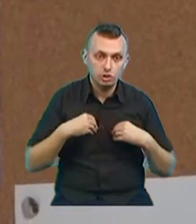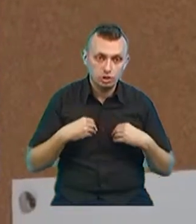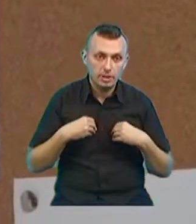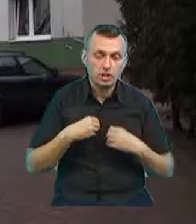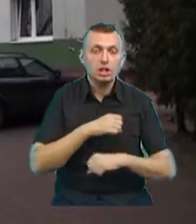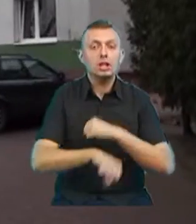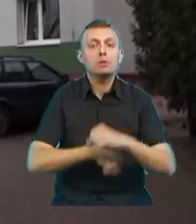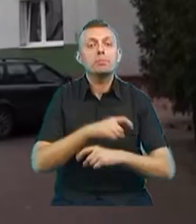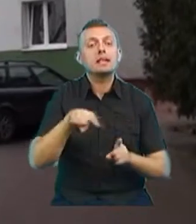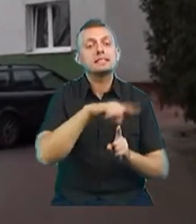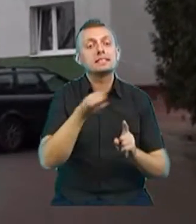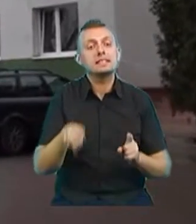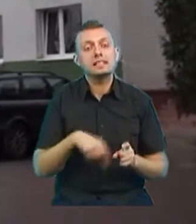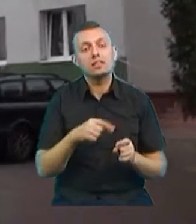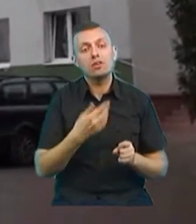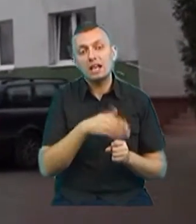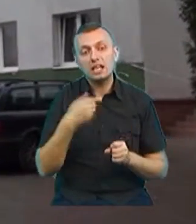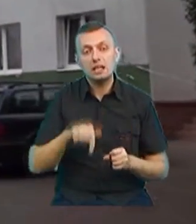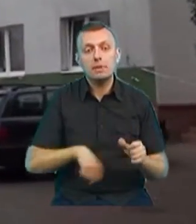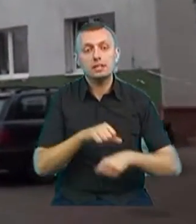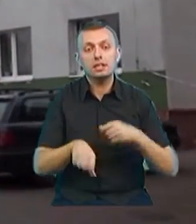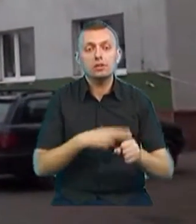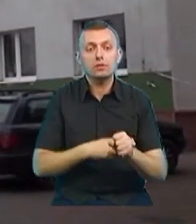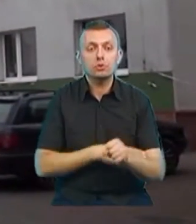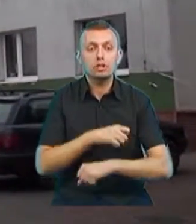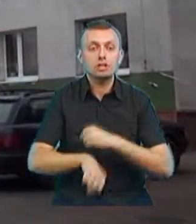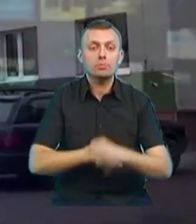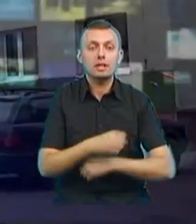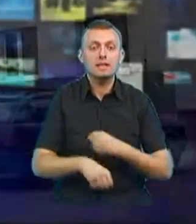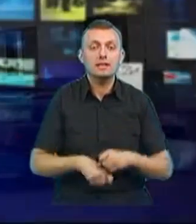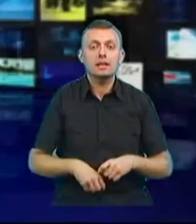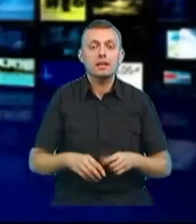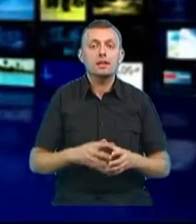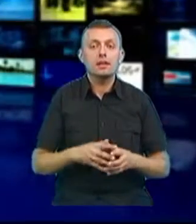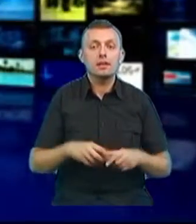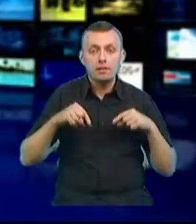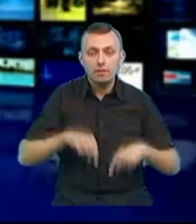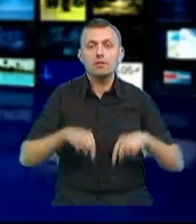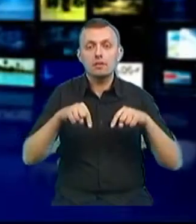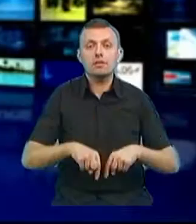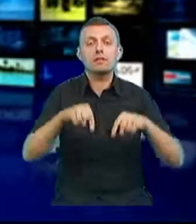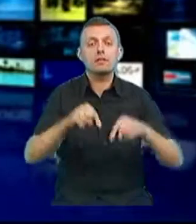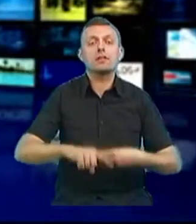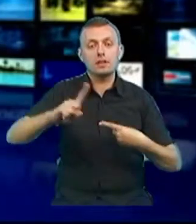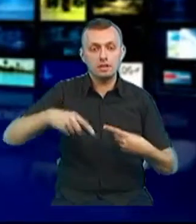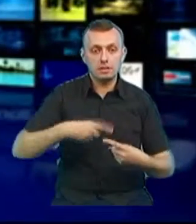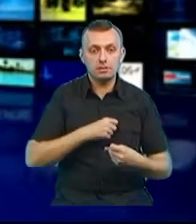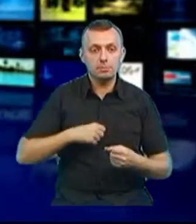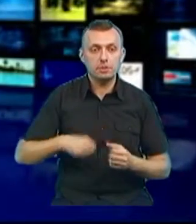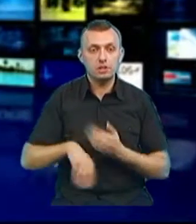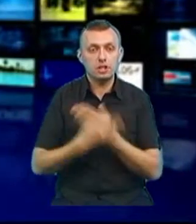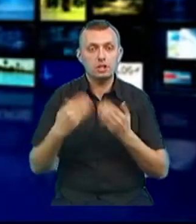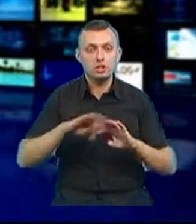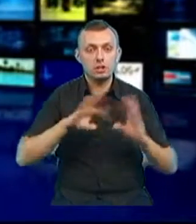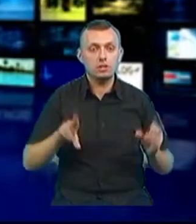prace sezonowe, choć takich w Urzędzie Pracy w tym roku, podobnie jak w poprzednim, nie było. Wielkimi krokami zbliża się Dzień Wszystkich